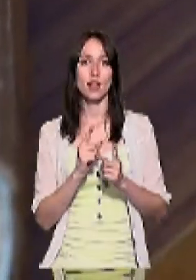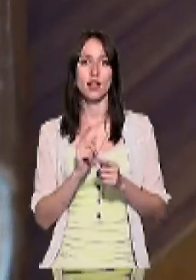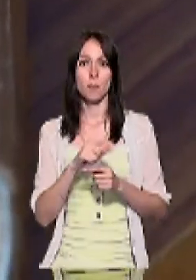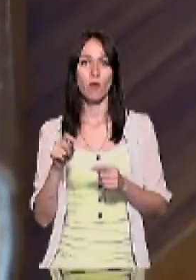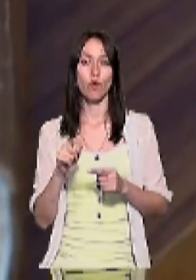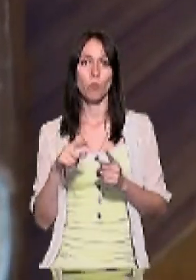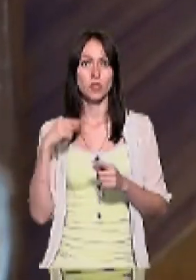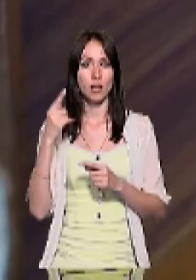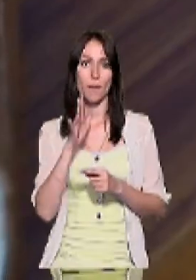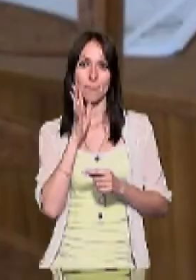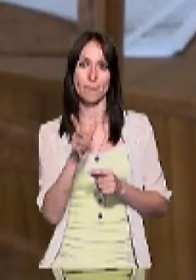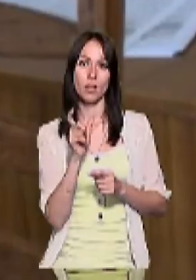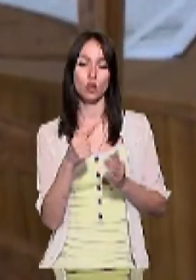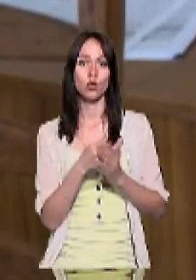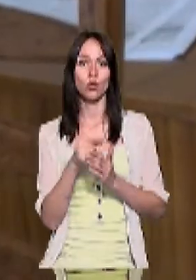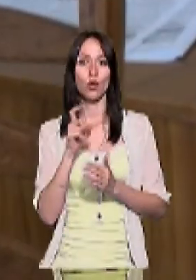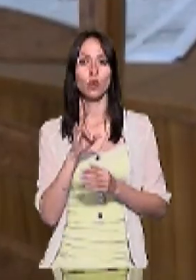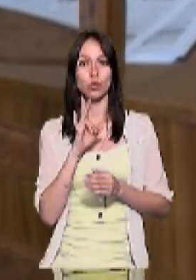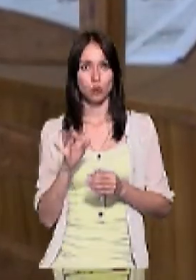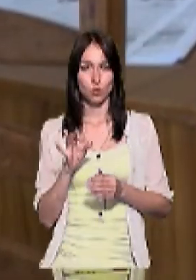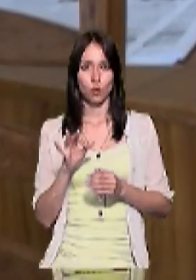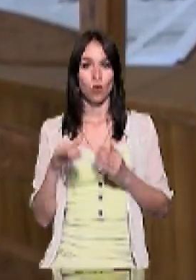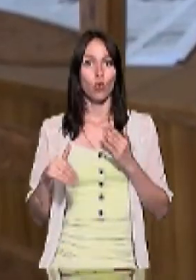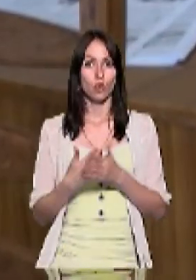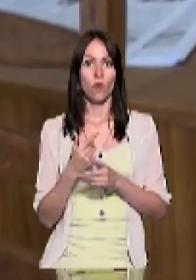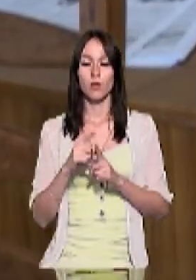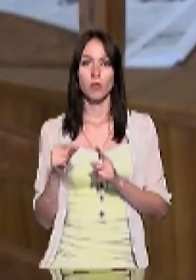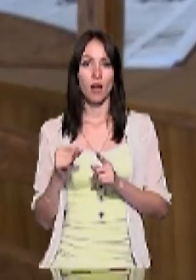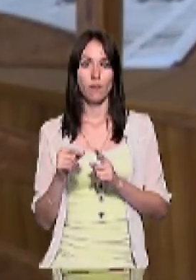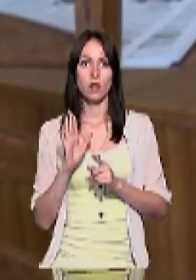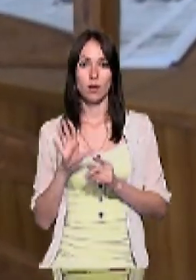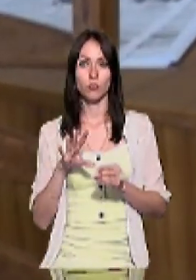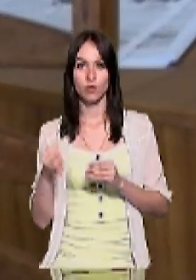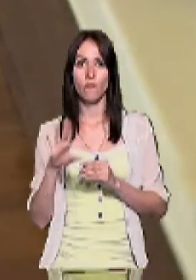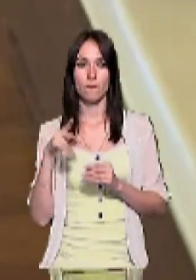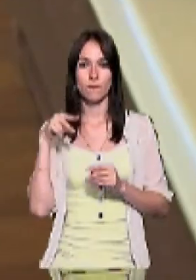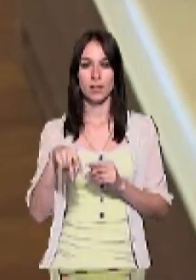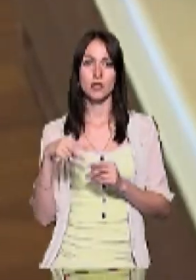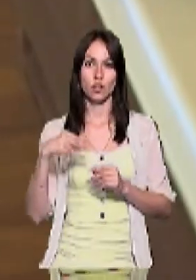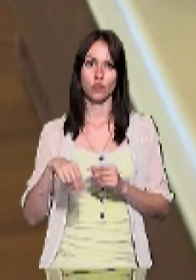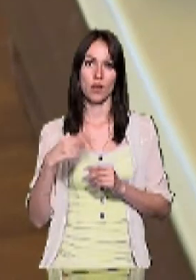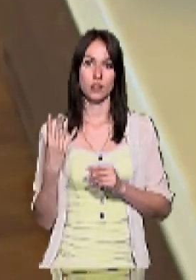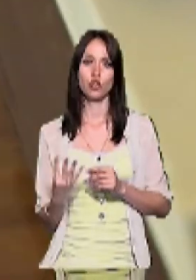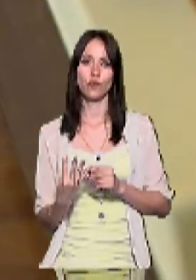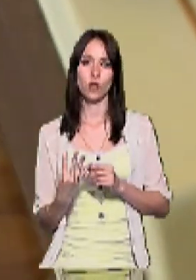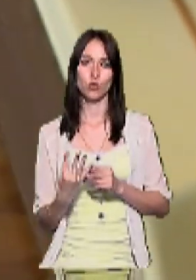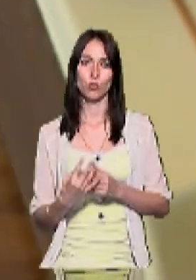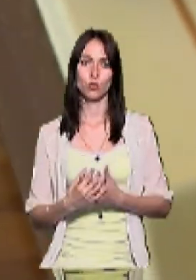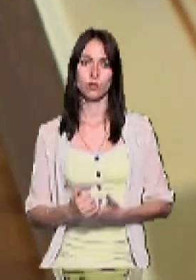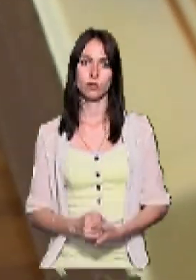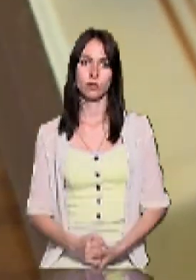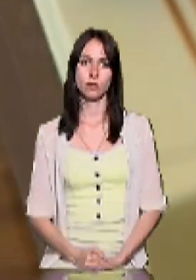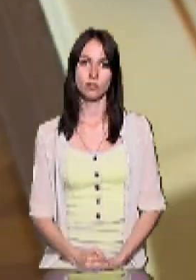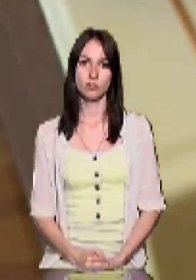наступні 5 років. До зовнішнього незалежного оцінювання нові правила внесуть у 2024-му. Альона Рязанцева, Дмитро